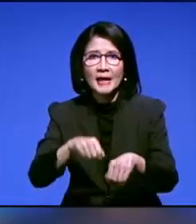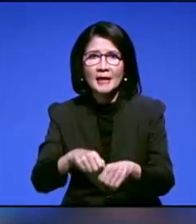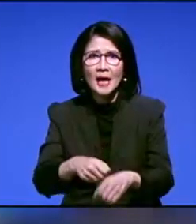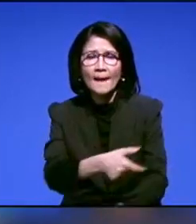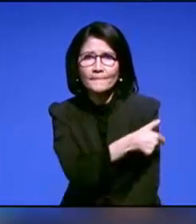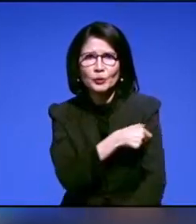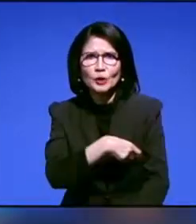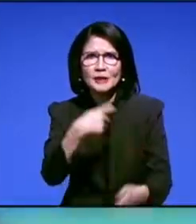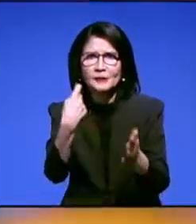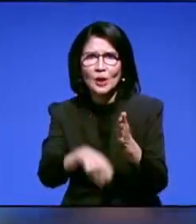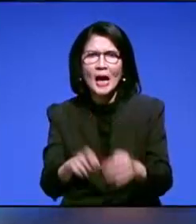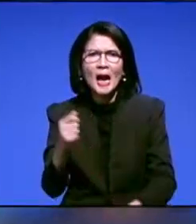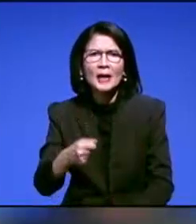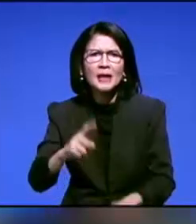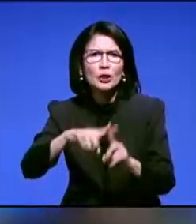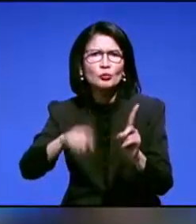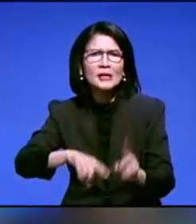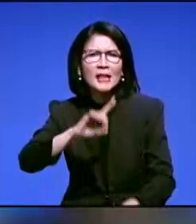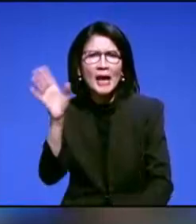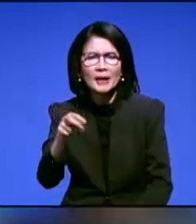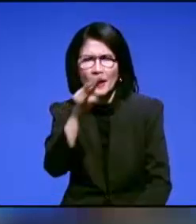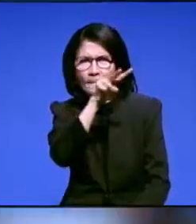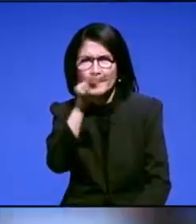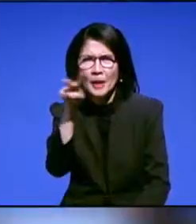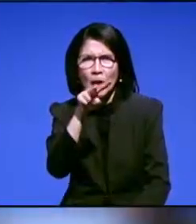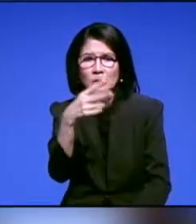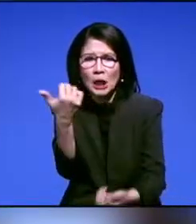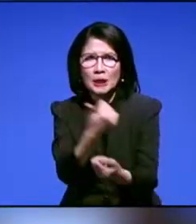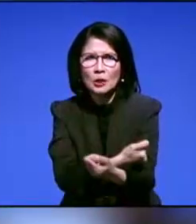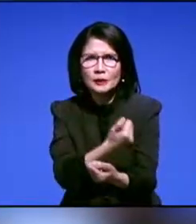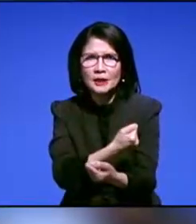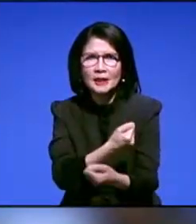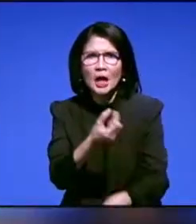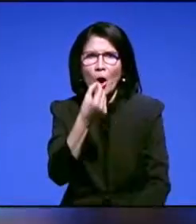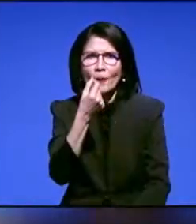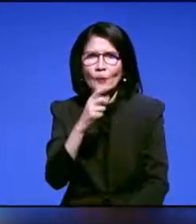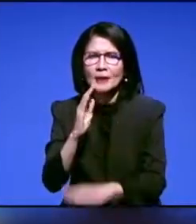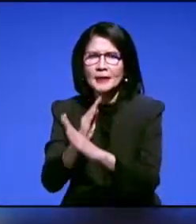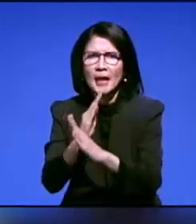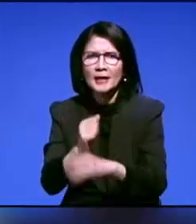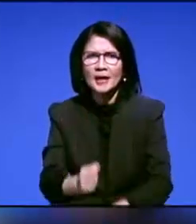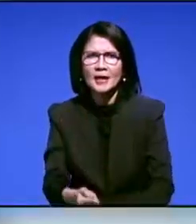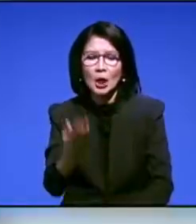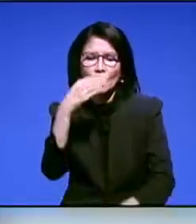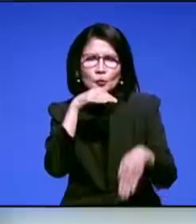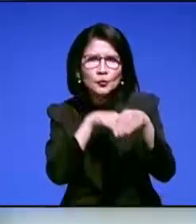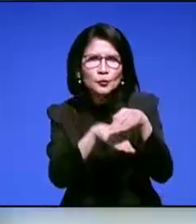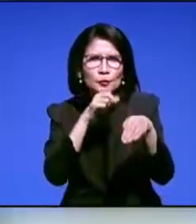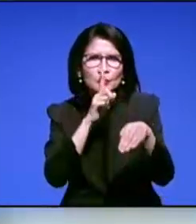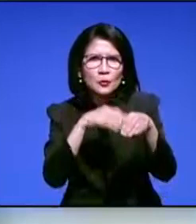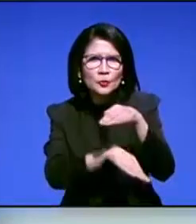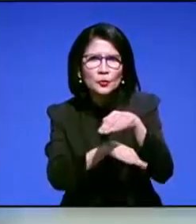juga punya pekerjaan rumah lainnya, yakni pengawasan narkotika dan obat-obatan terlarang yang sering diselundupkan ke